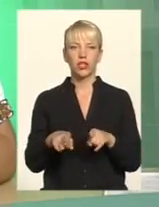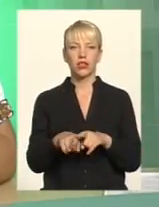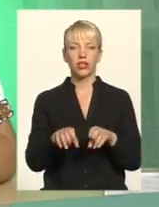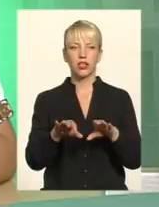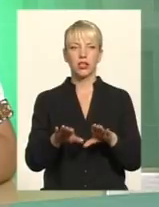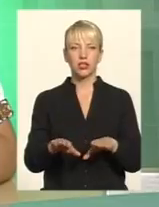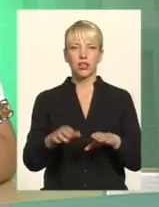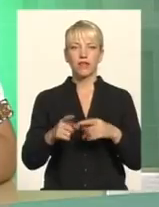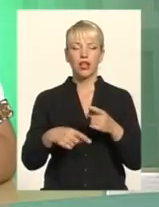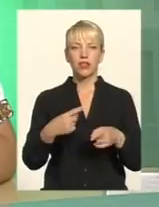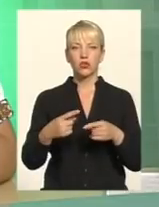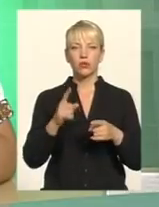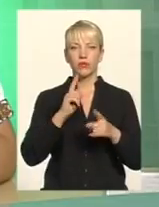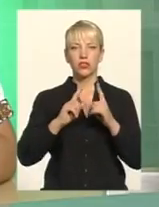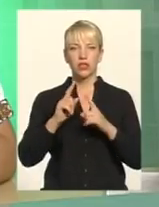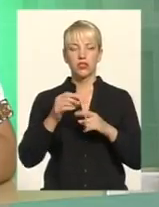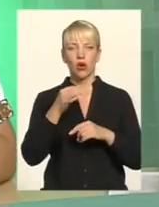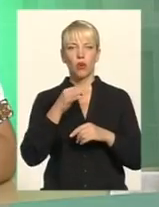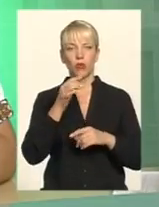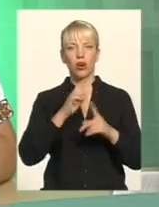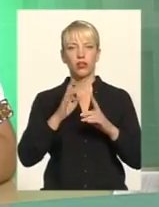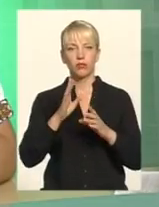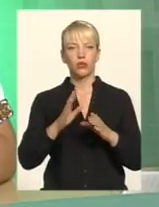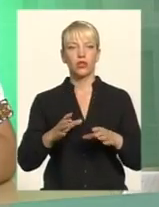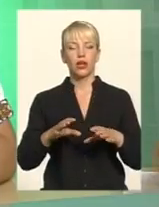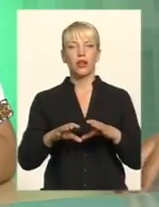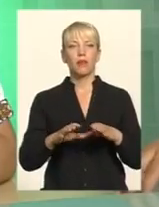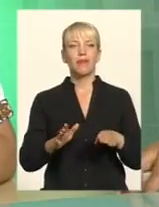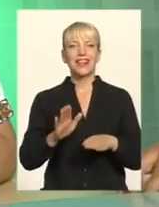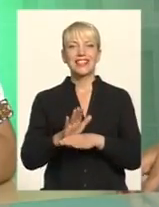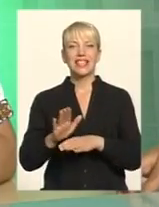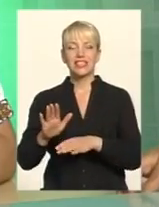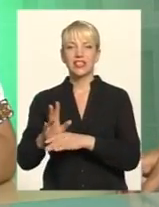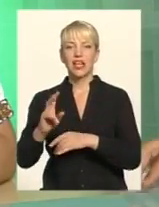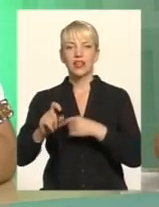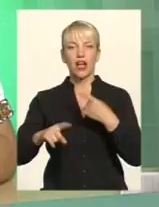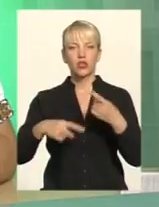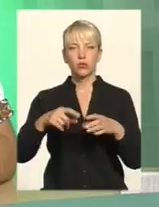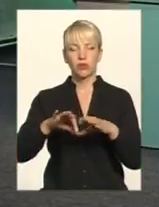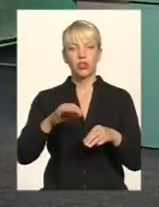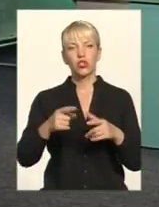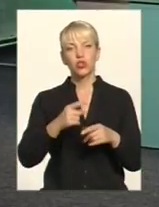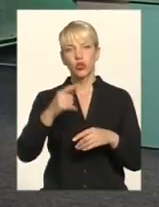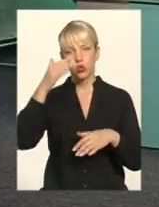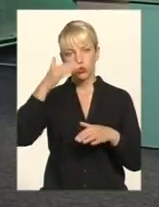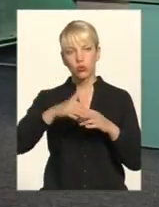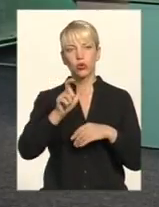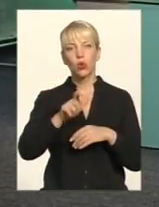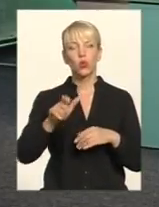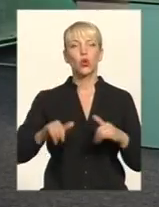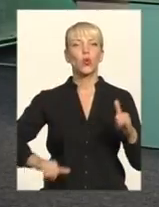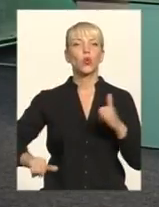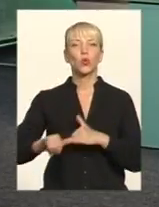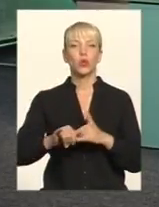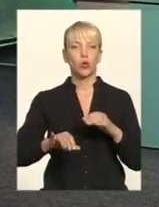на наступних сесіях обласної ради будуть призначатися і наступні вибори. Але розуміють люди, куди вони обирають?